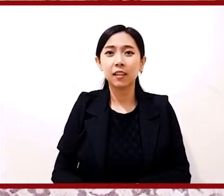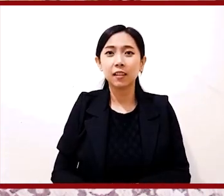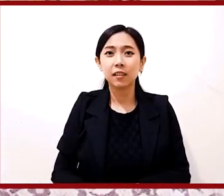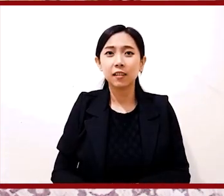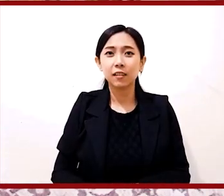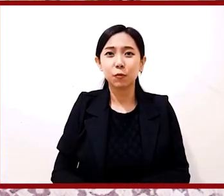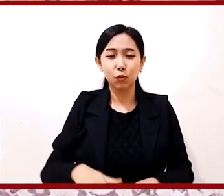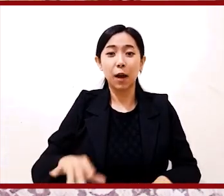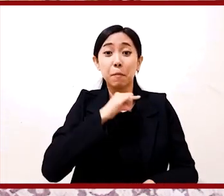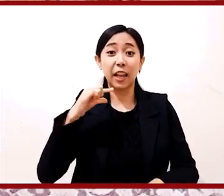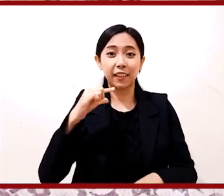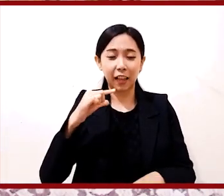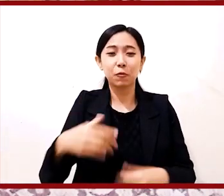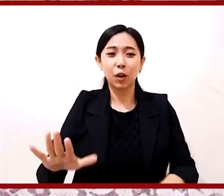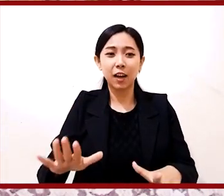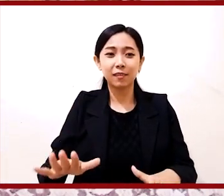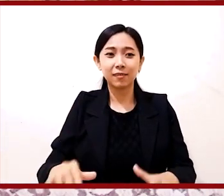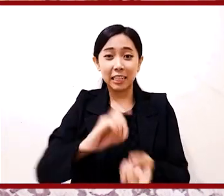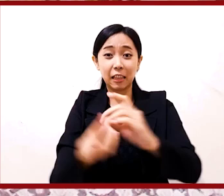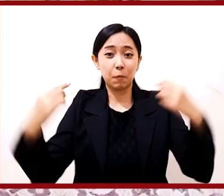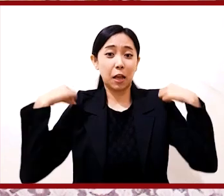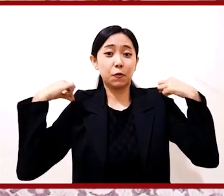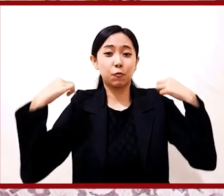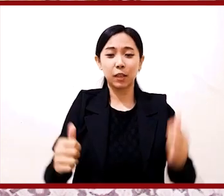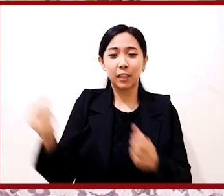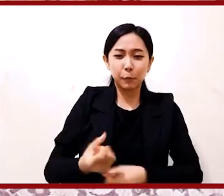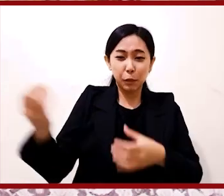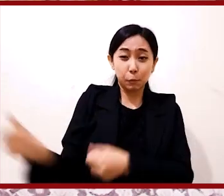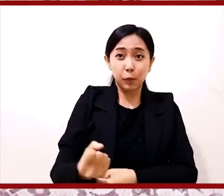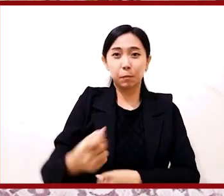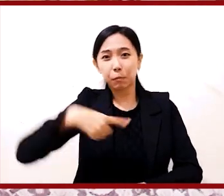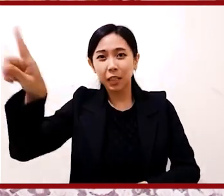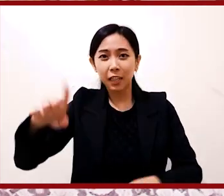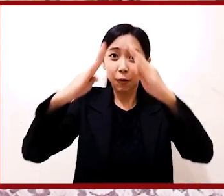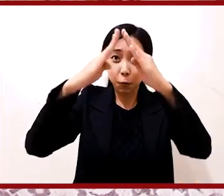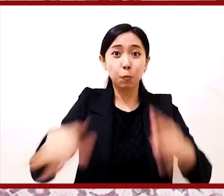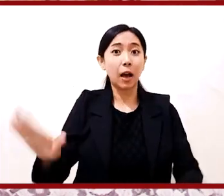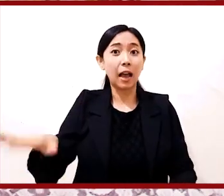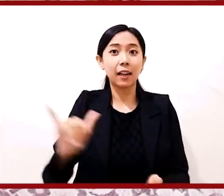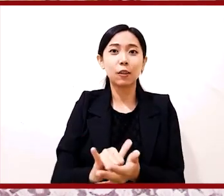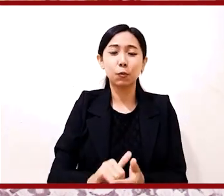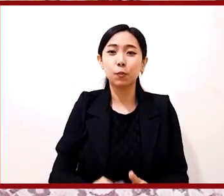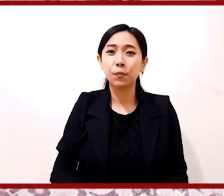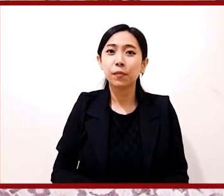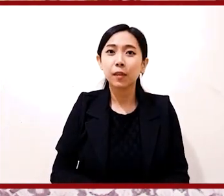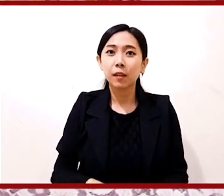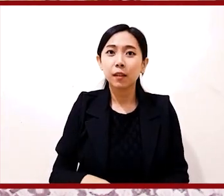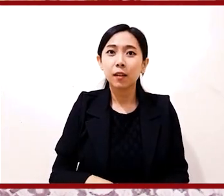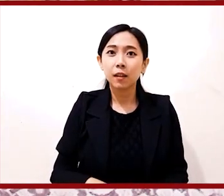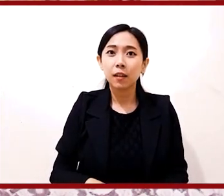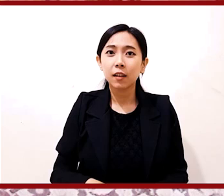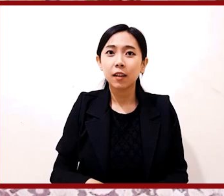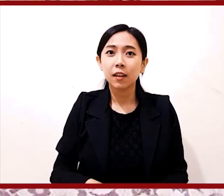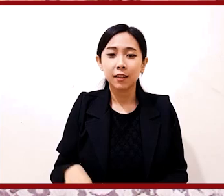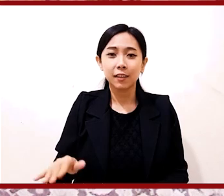segera masuk ganti baju, mandi jurus dua jari. Gitu ya, lalu segera saja berangkat dengan membawa Alkitab. Di tengah